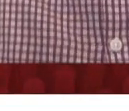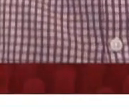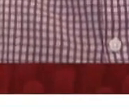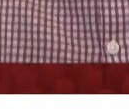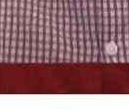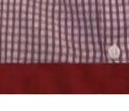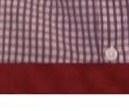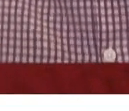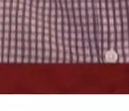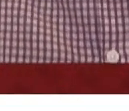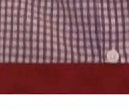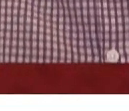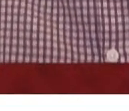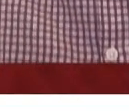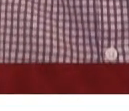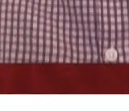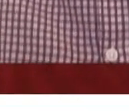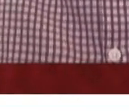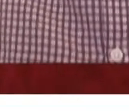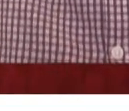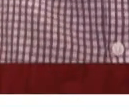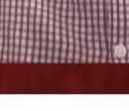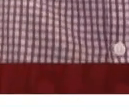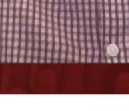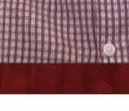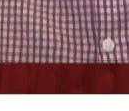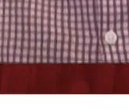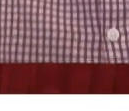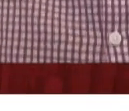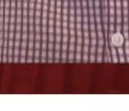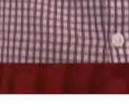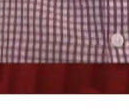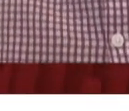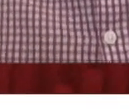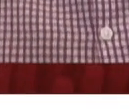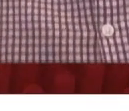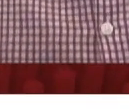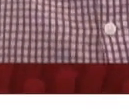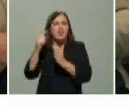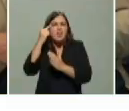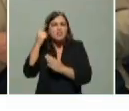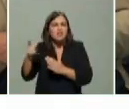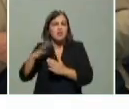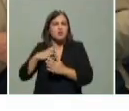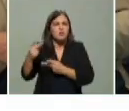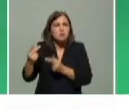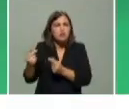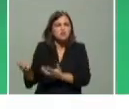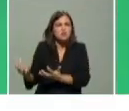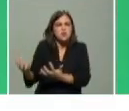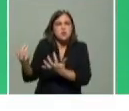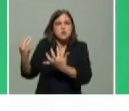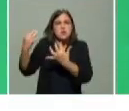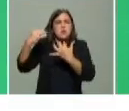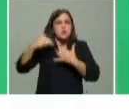Εν πάση περιπτώσει, φαίνεται ότι έχει πάρα πολύ ψωμί το ζήτημα με τον κύριο Ράμο. Ο κύριος Ράμος δείχνει, να το πω έτσι, να πηγαίνει